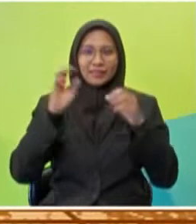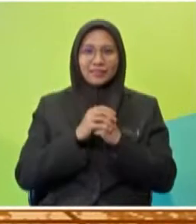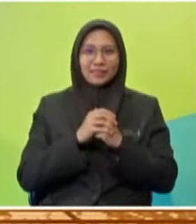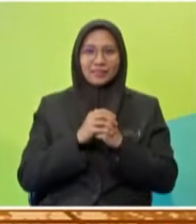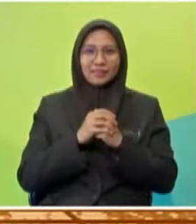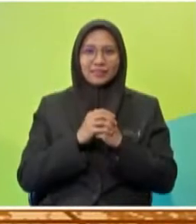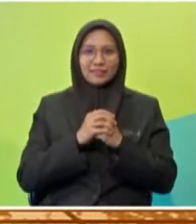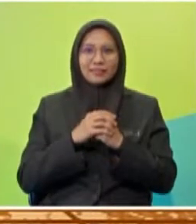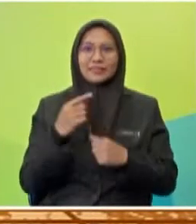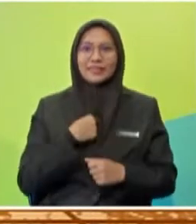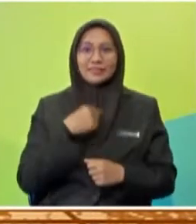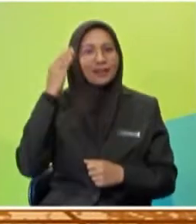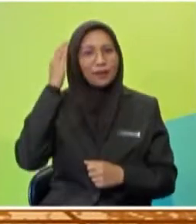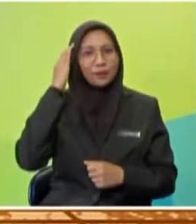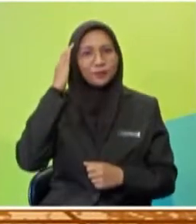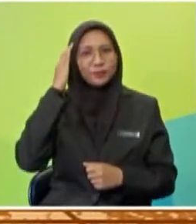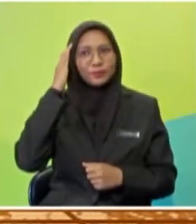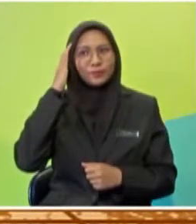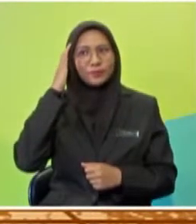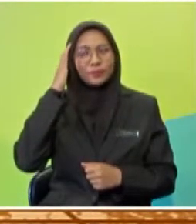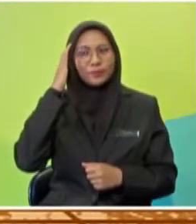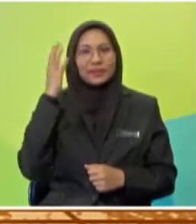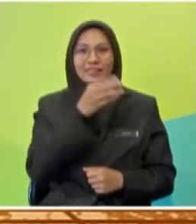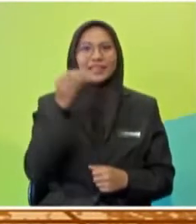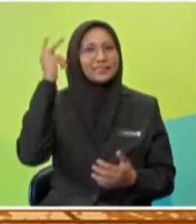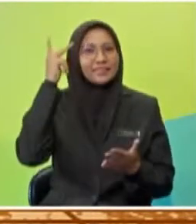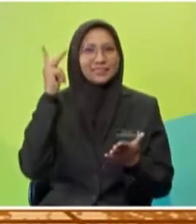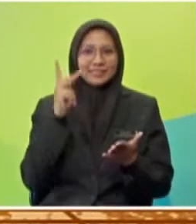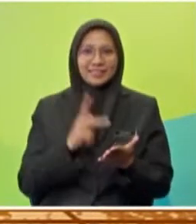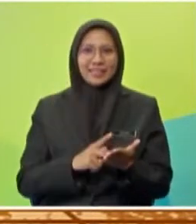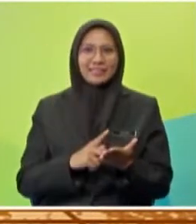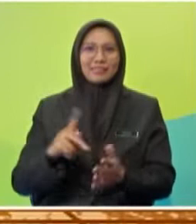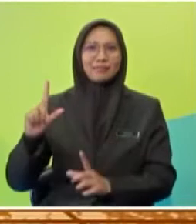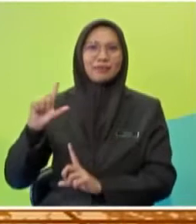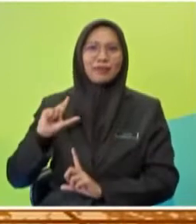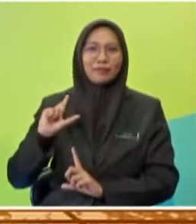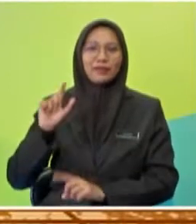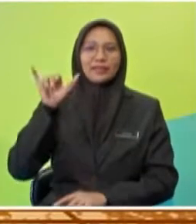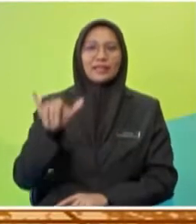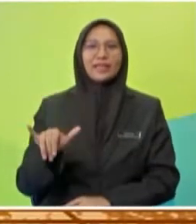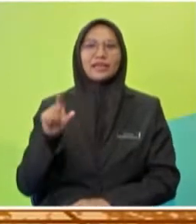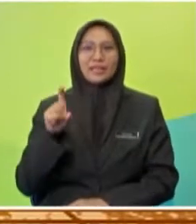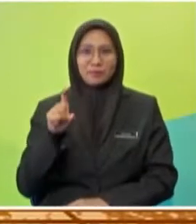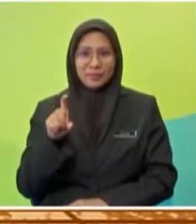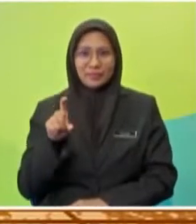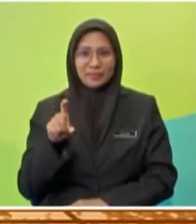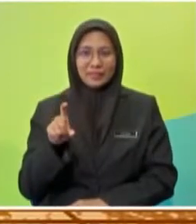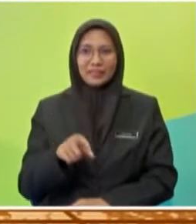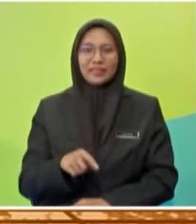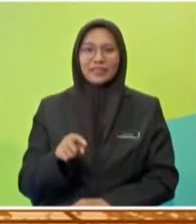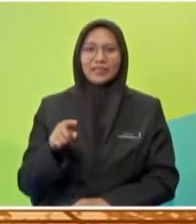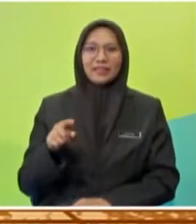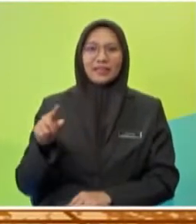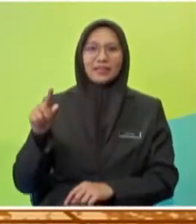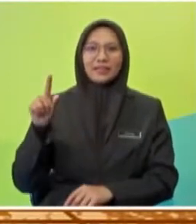seorang pahlawan tanah air kita yaitu tahun um yaitu pahlawan yang dibilang beliau terlibat andamp pulangnya peluk